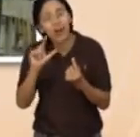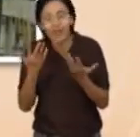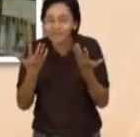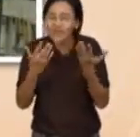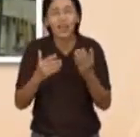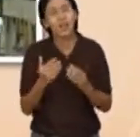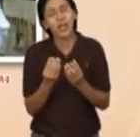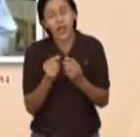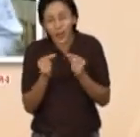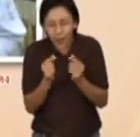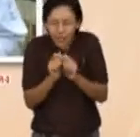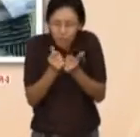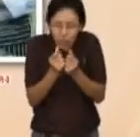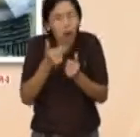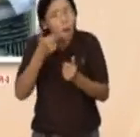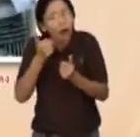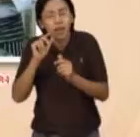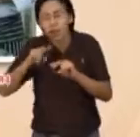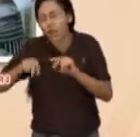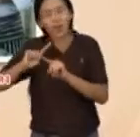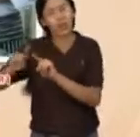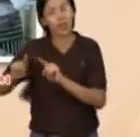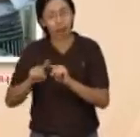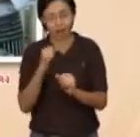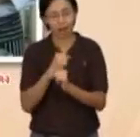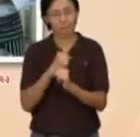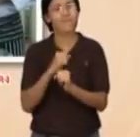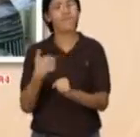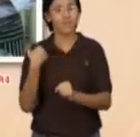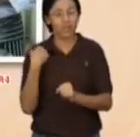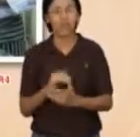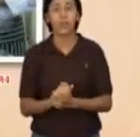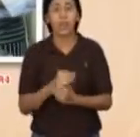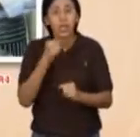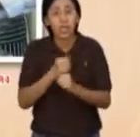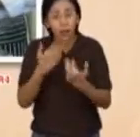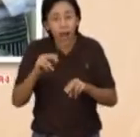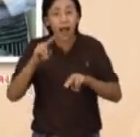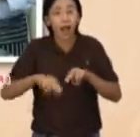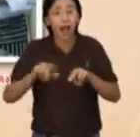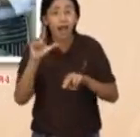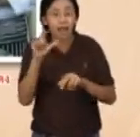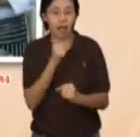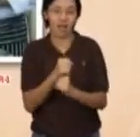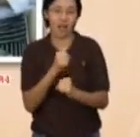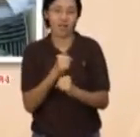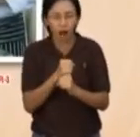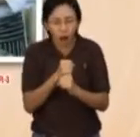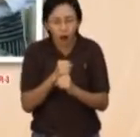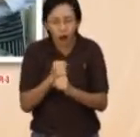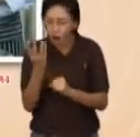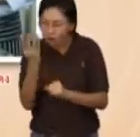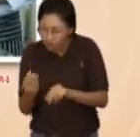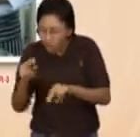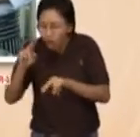ฝอยทองอะไรเนี่ยนะครับ ใช่ทำจากไข่ทั้งนั้นเลย ก็ทำจากไข่ทั้งนั้นเลยแต่ไข่ที่เขาทำนั่นคือไข่แดงแล้วทีนี้เขาจะเอาไข่ขาวไปทำอะไรล่ะ